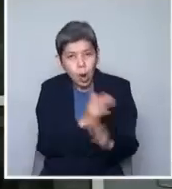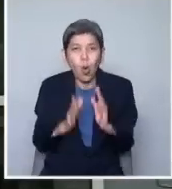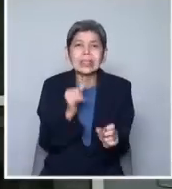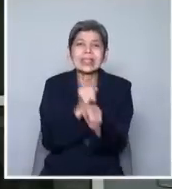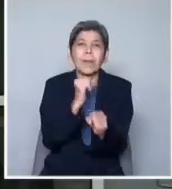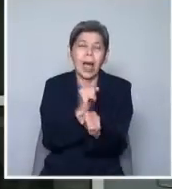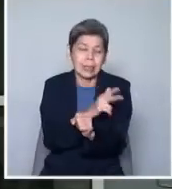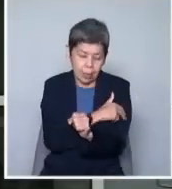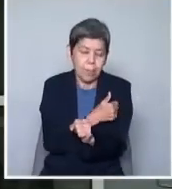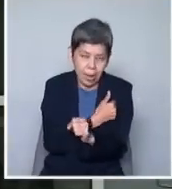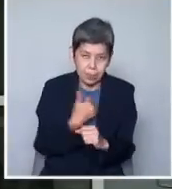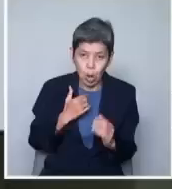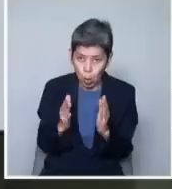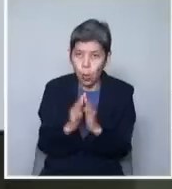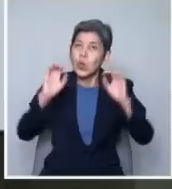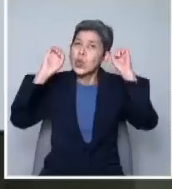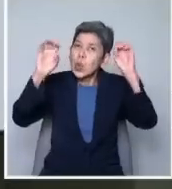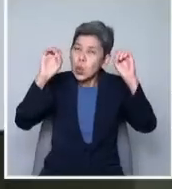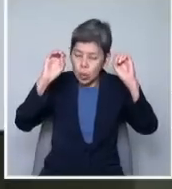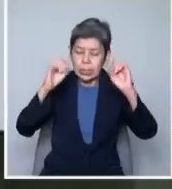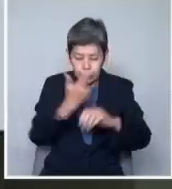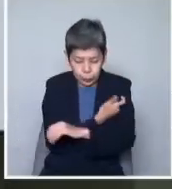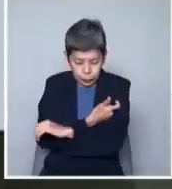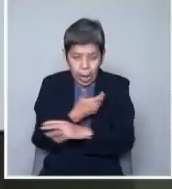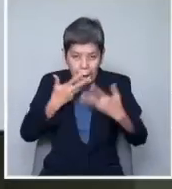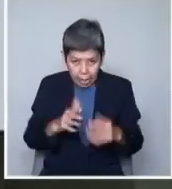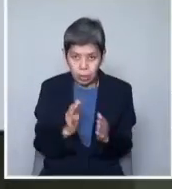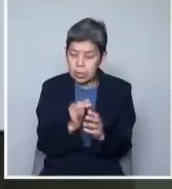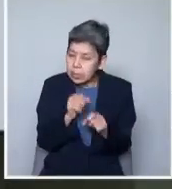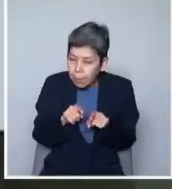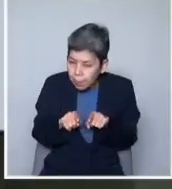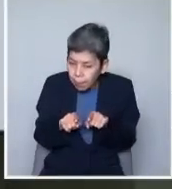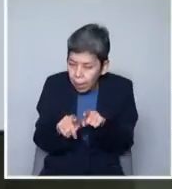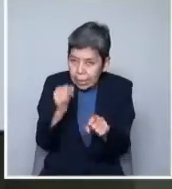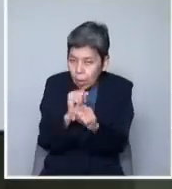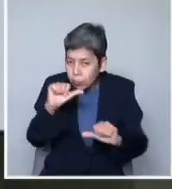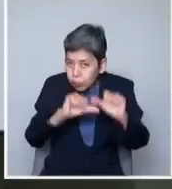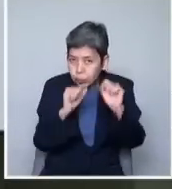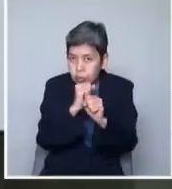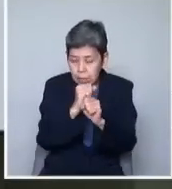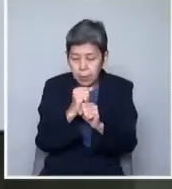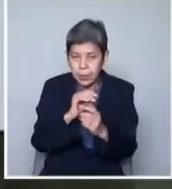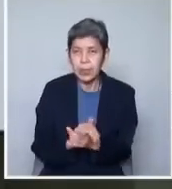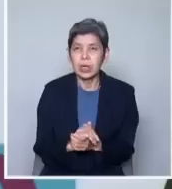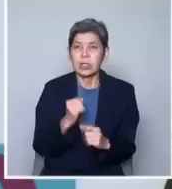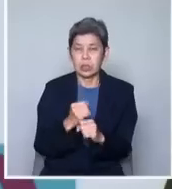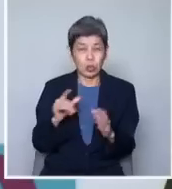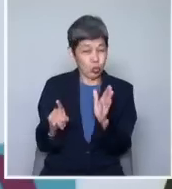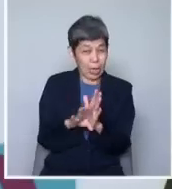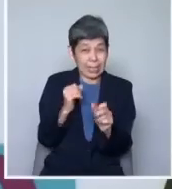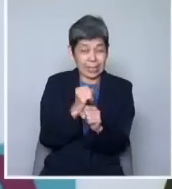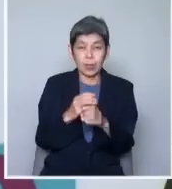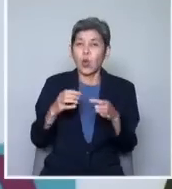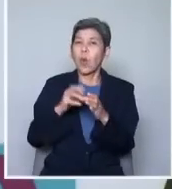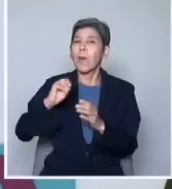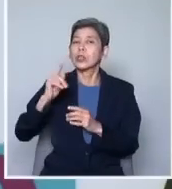ากรทางการแพทย์รวมไปถึงคุณครูทั่วประเทศแล้วค่ะทำคู่ขนานกันไปเลยกับการทดลองวัคซีนดังกล่าวในขั้นตอนสุดท้ายในกรุงม